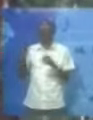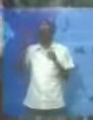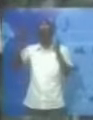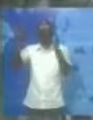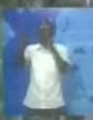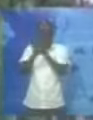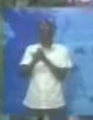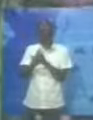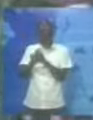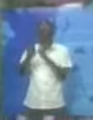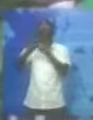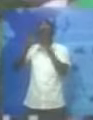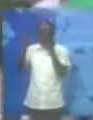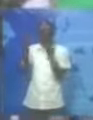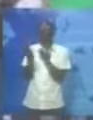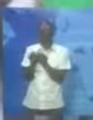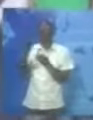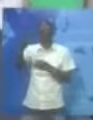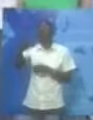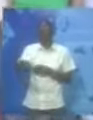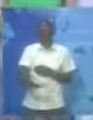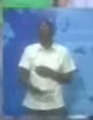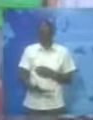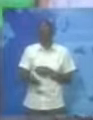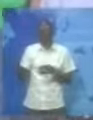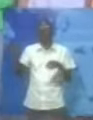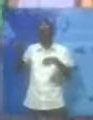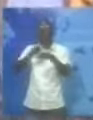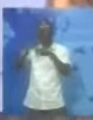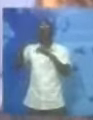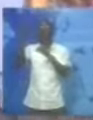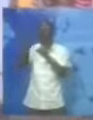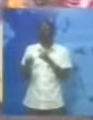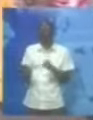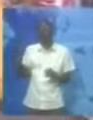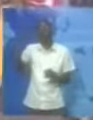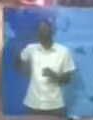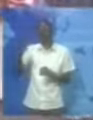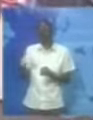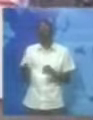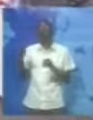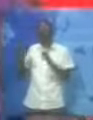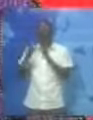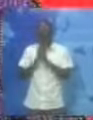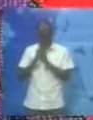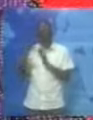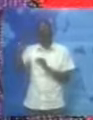des cinéastes africains et des invités a mis fin à la cérémonie de libation.